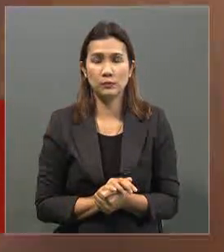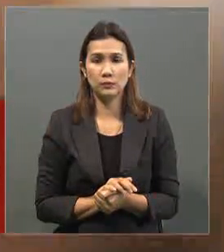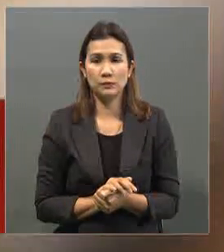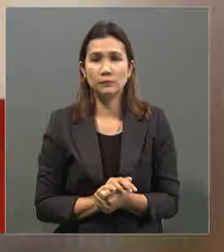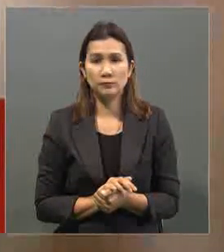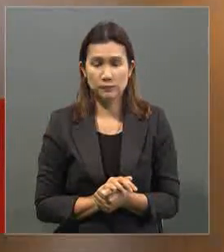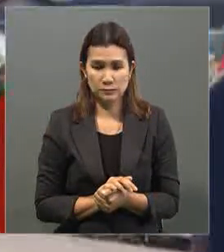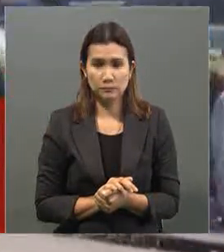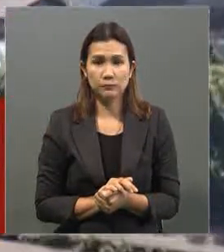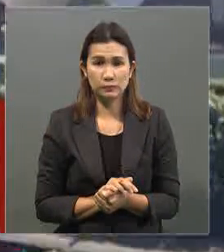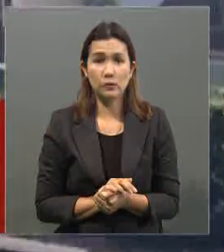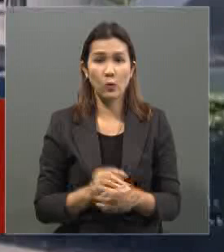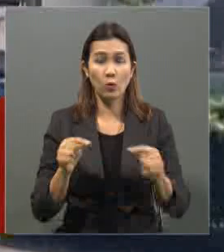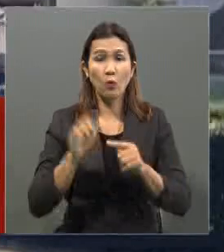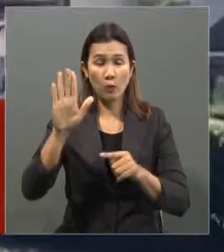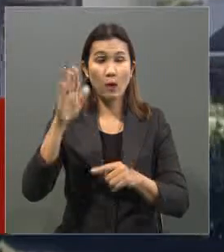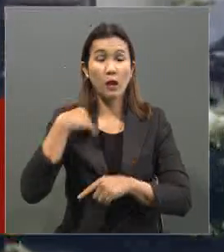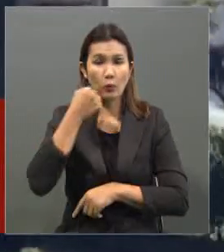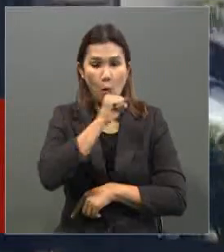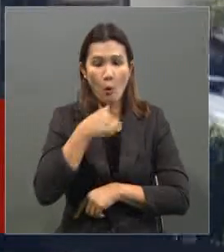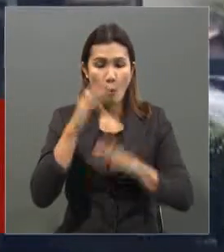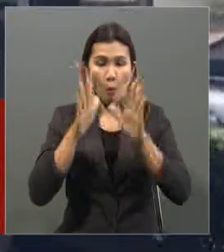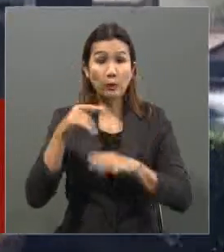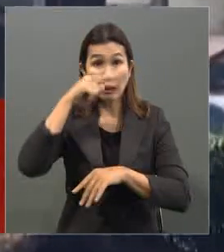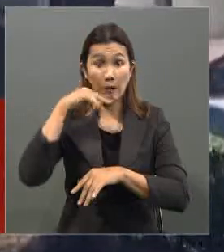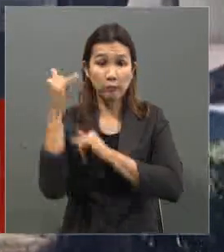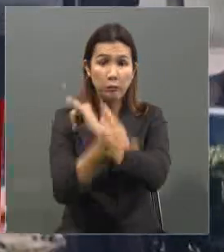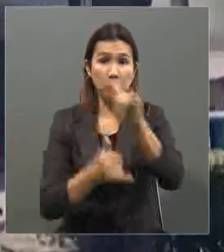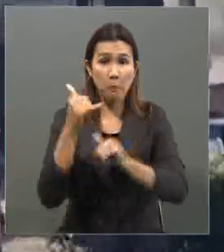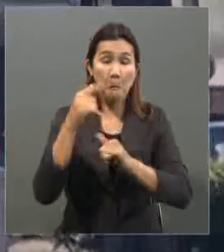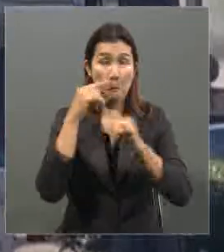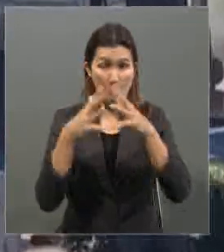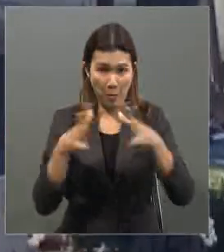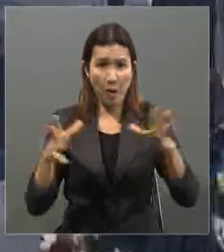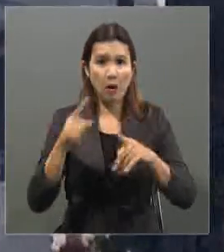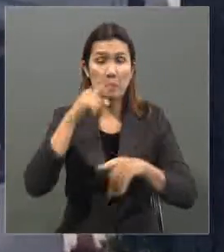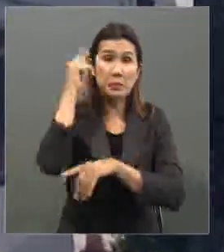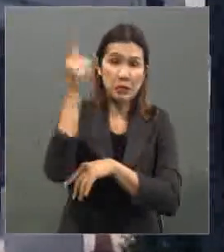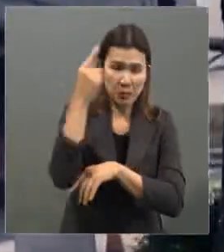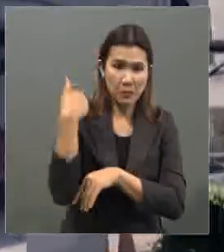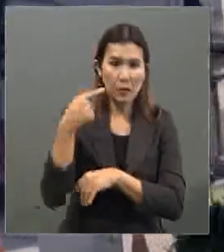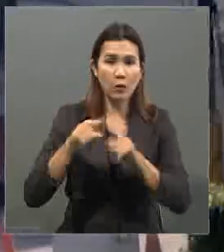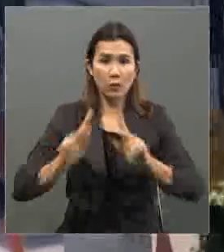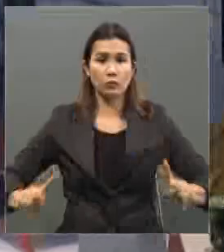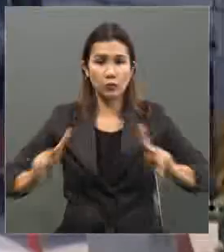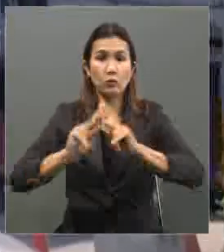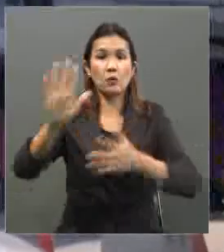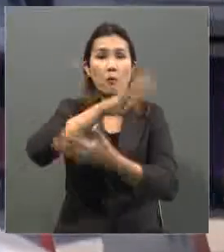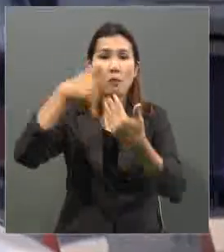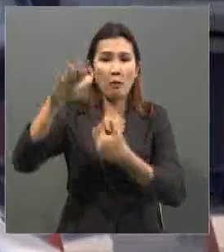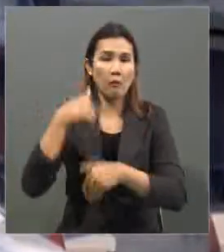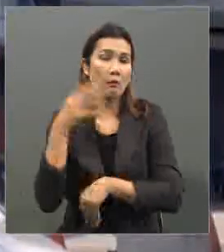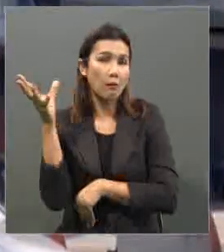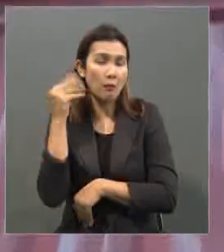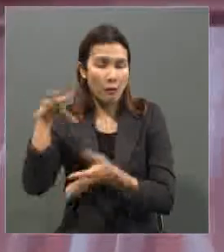ชมที่ไต้หวันก็มีคนไทยไปทำงานเยอะมีคนไปเที่ยวเยอะเช่นเดียวกันนะคะทางกระทรวงการต่างประเทศของไทยก็ได้รับราย